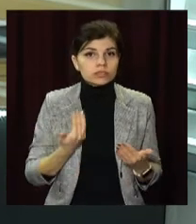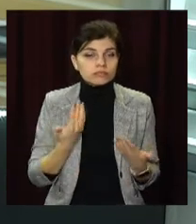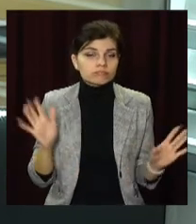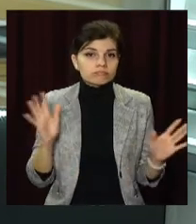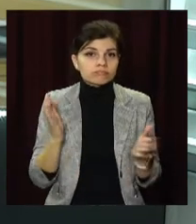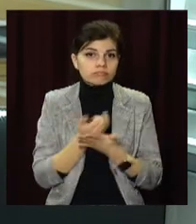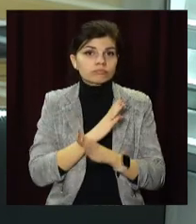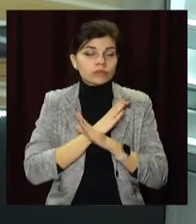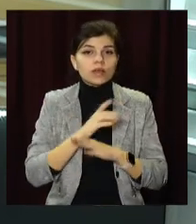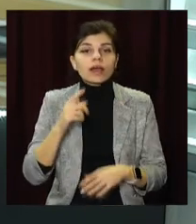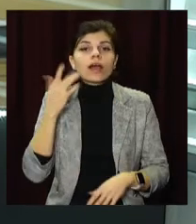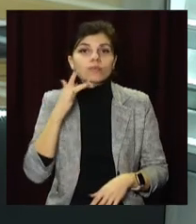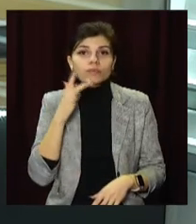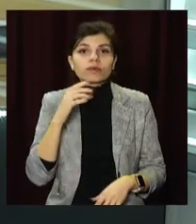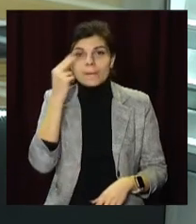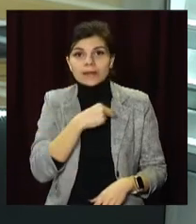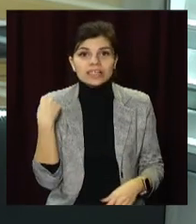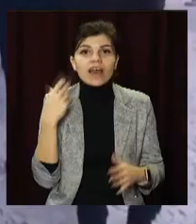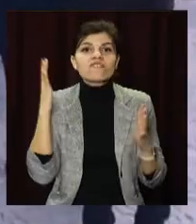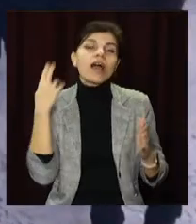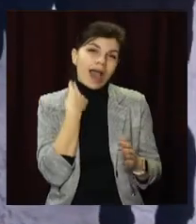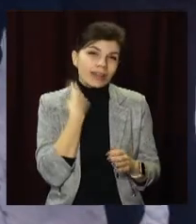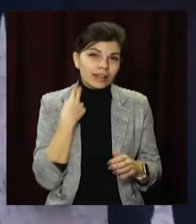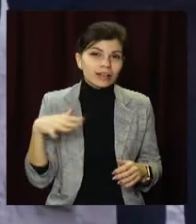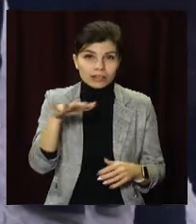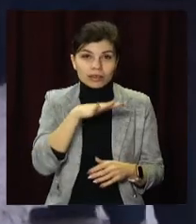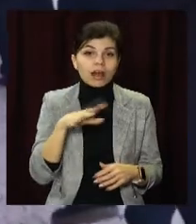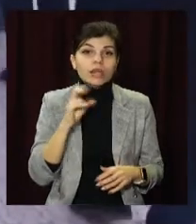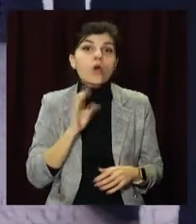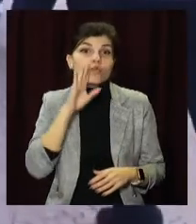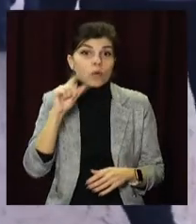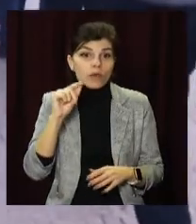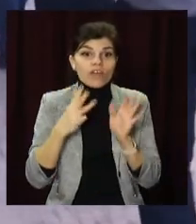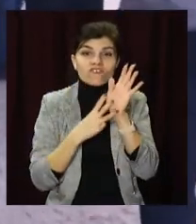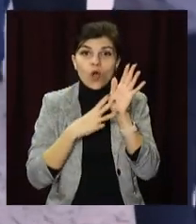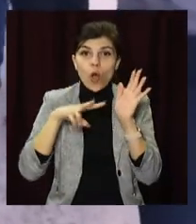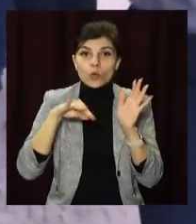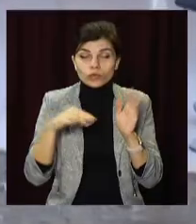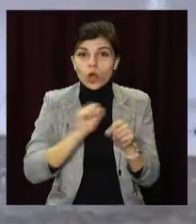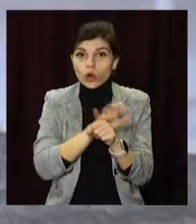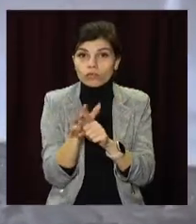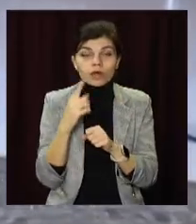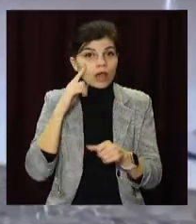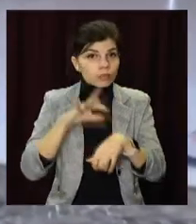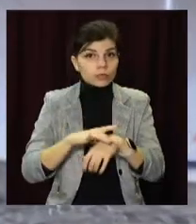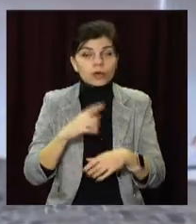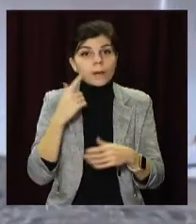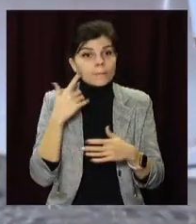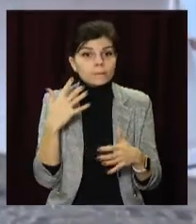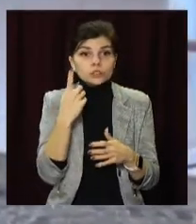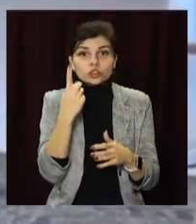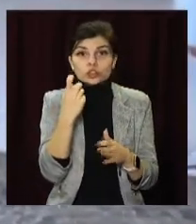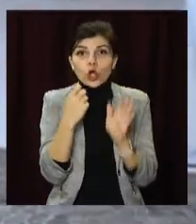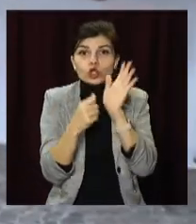Бразилія, Мексика, Індія, Великобританія. Станом на ранок понеділка, 8 лютого, коронавірус діагностували у більш як 106 мільйонів